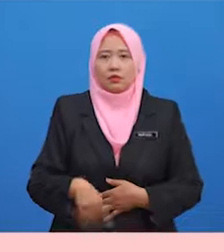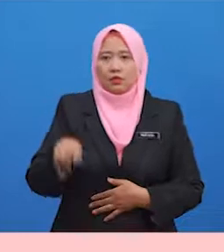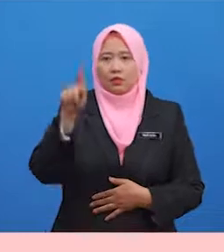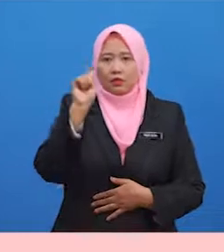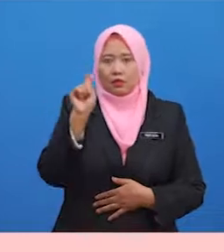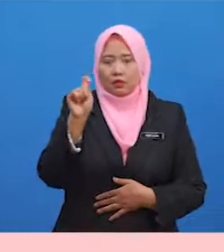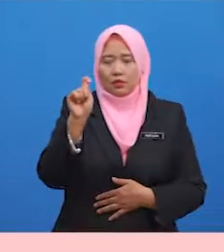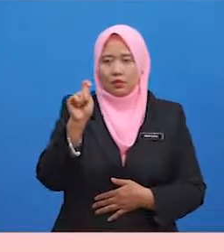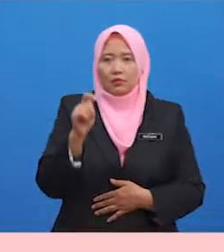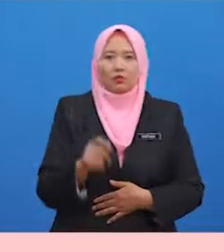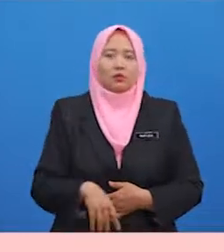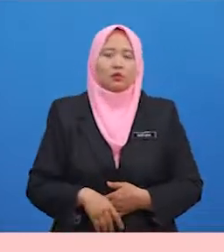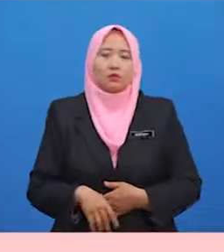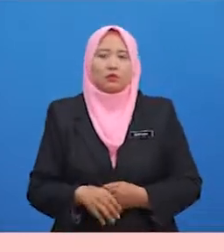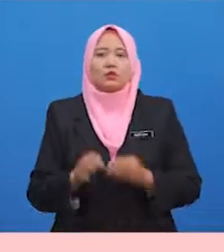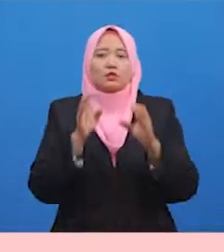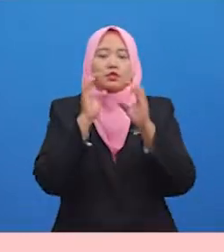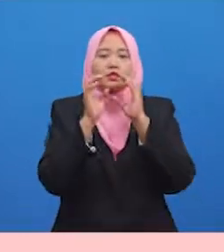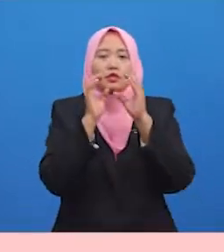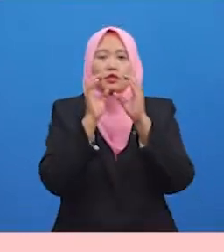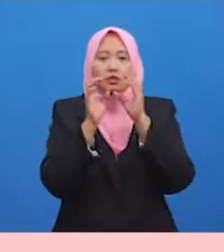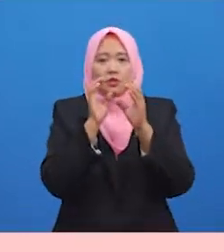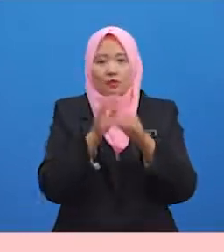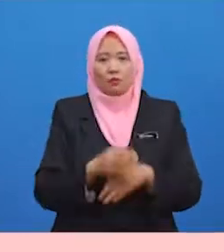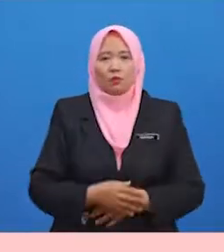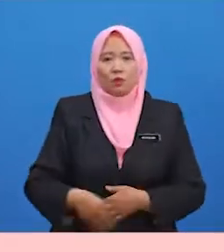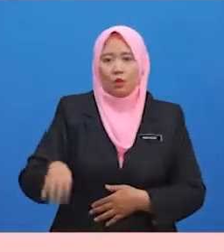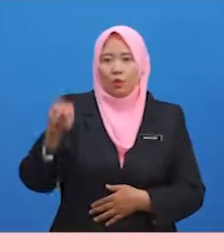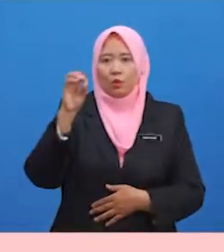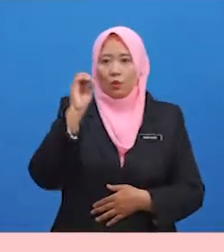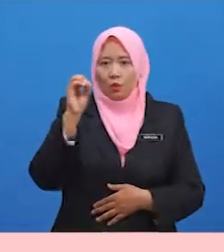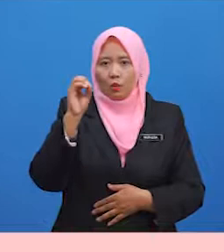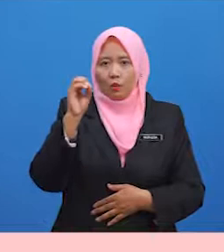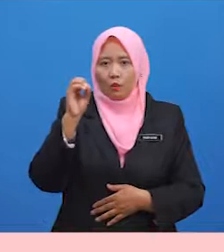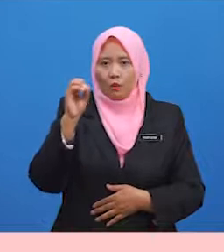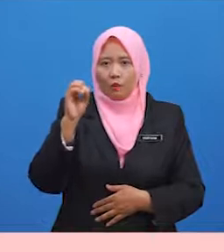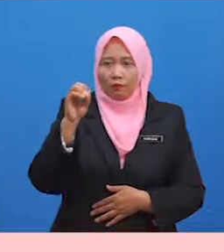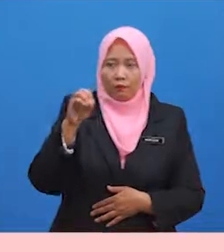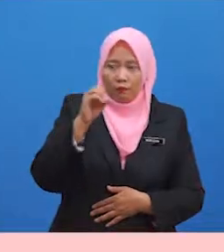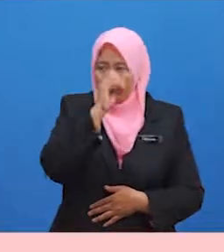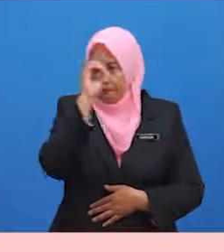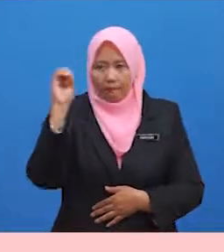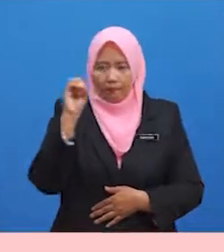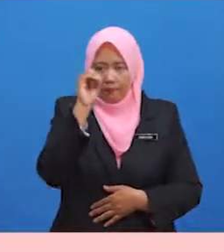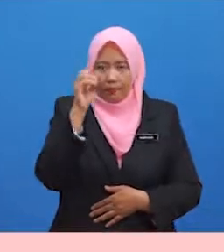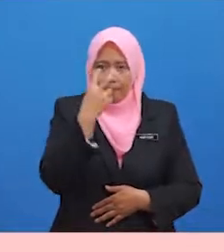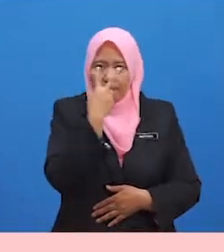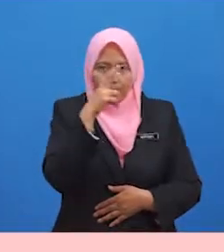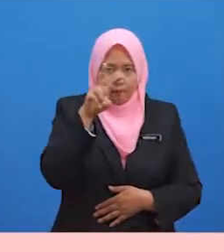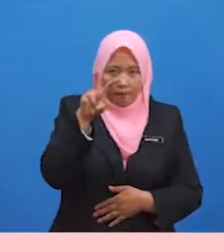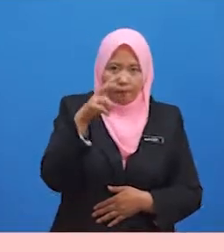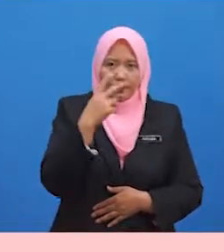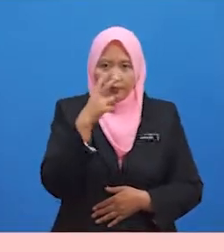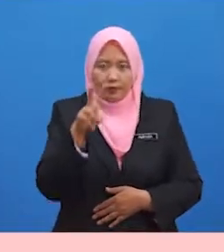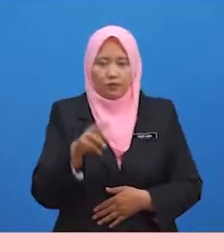T merujuk kepada talk atau bercakap. O merujuk kepada observe atau melihat keadaan.